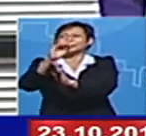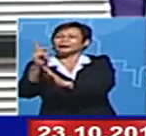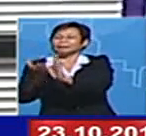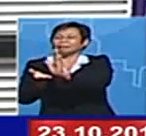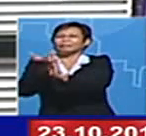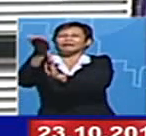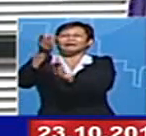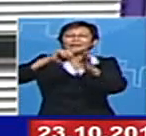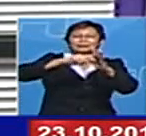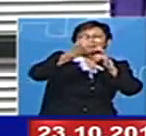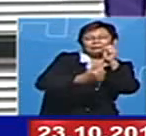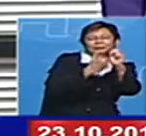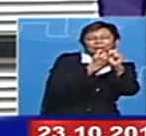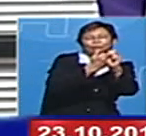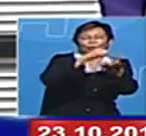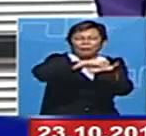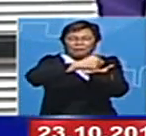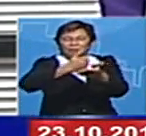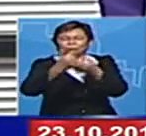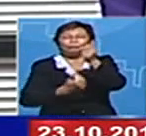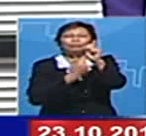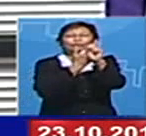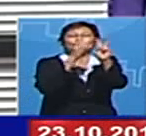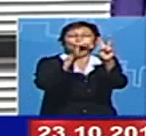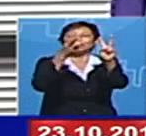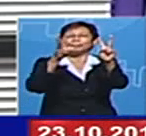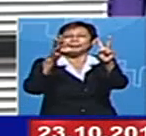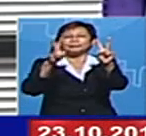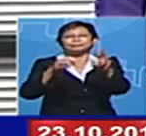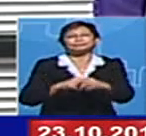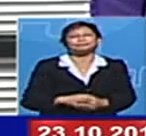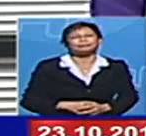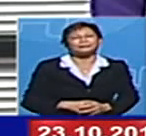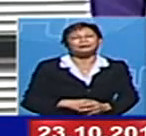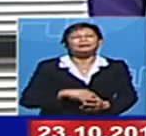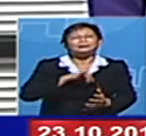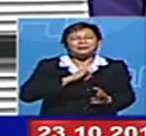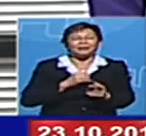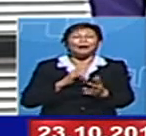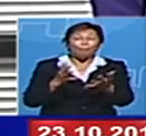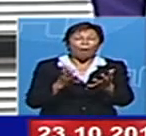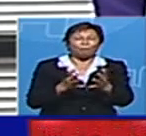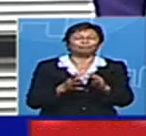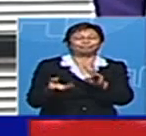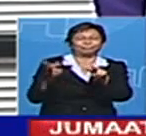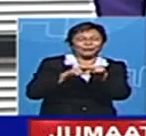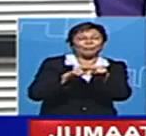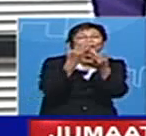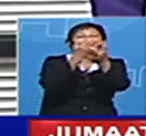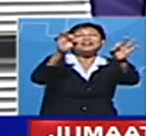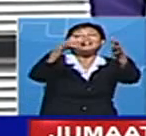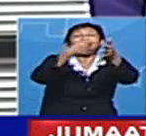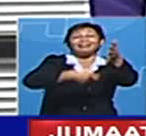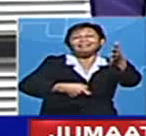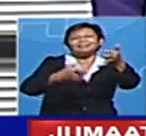r000 mulai tahun taksiran 2016 ingin saya tambah di sini had pelepasan